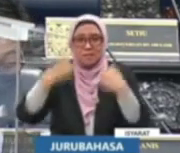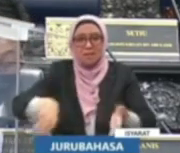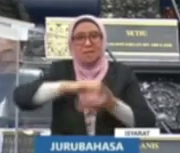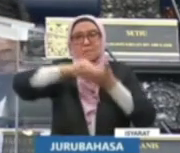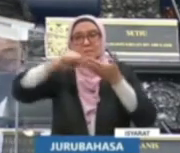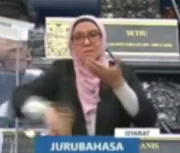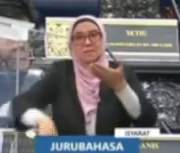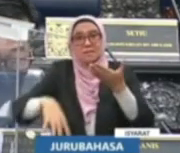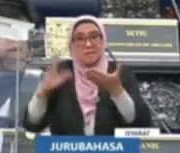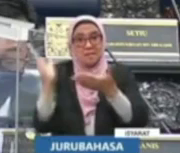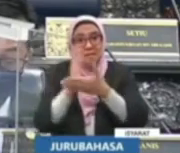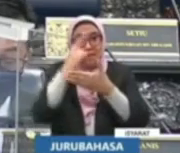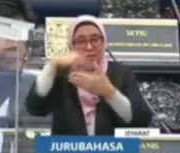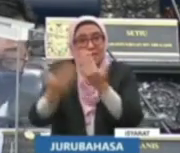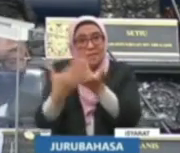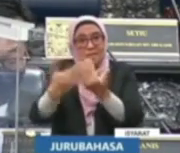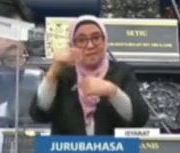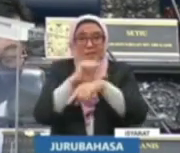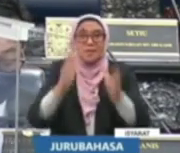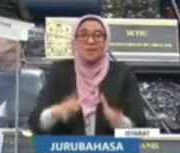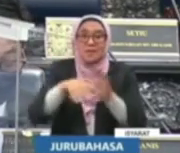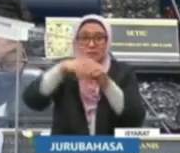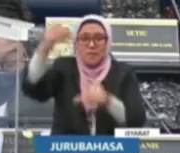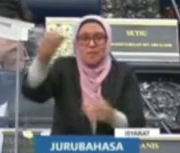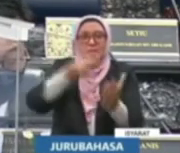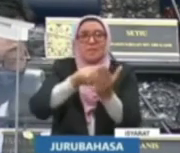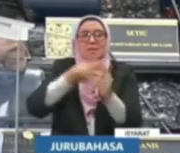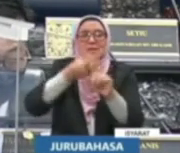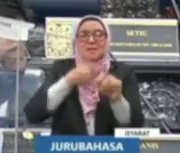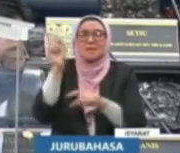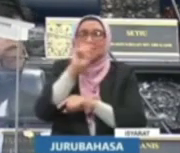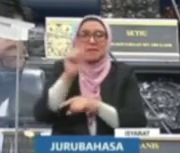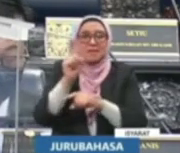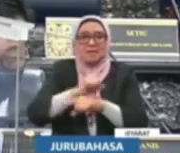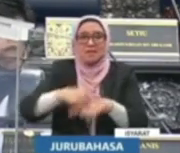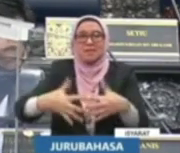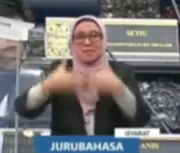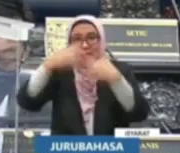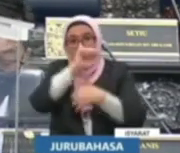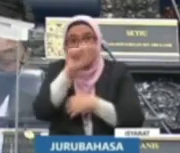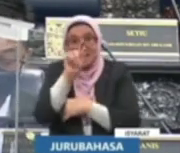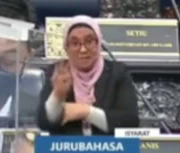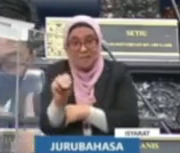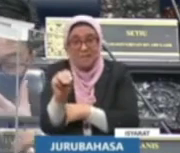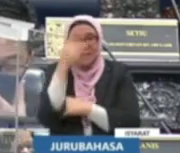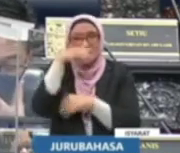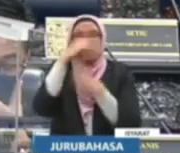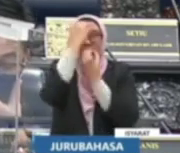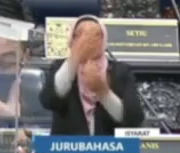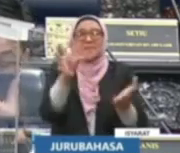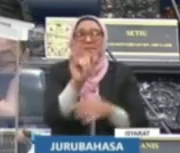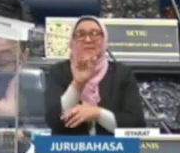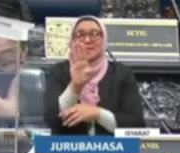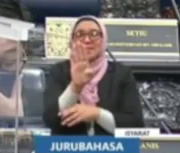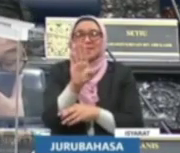waktu bagi memudahkan pengguna untuk mengeluarkan uang dari mana-mana ettim untukmu metal yang bermanfaat